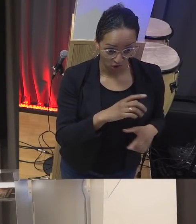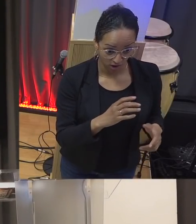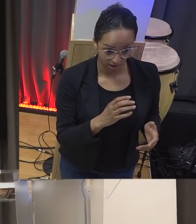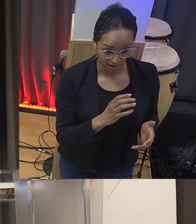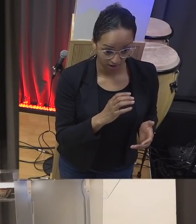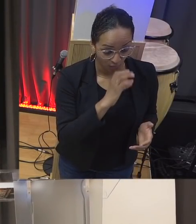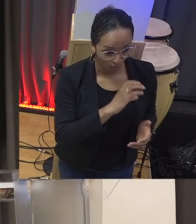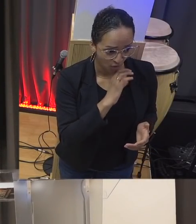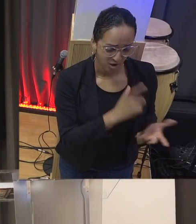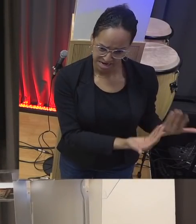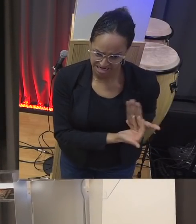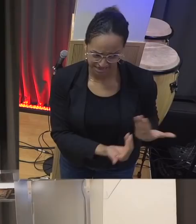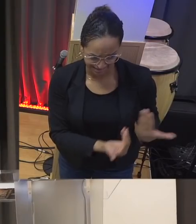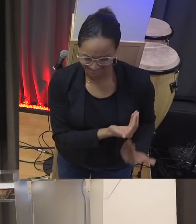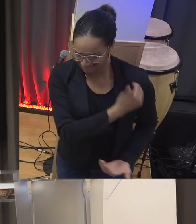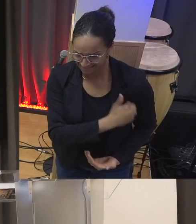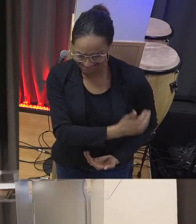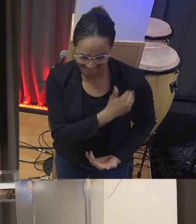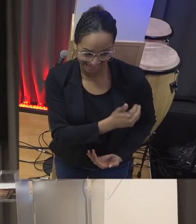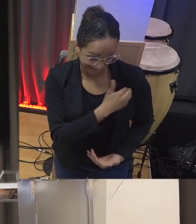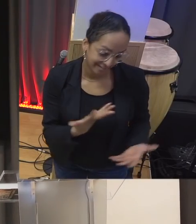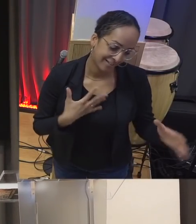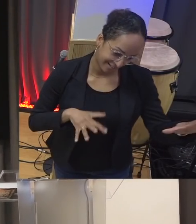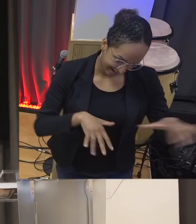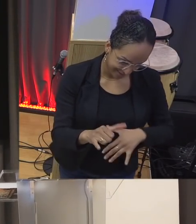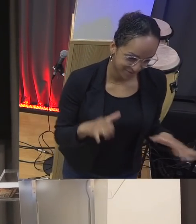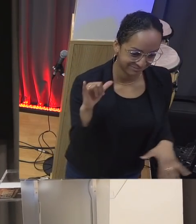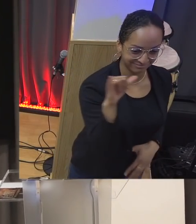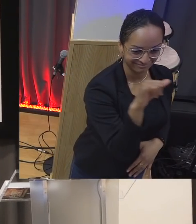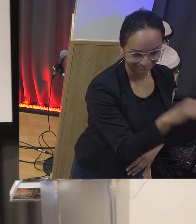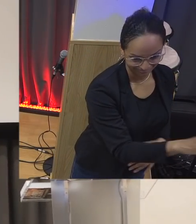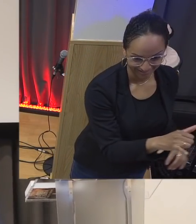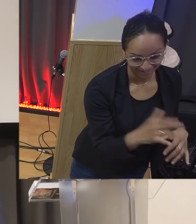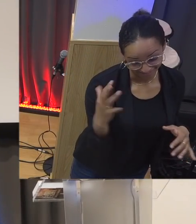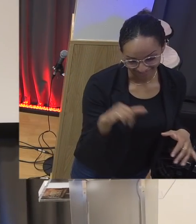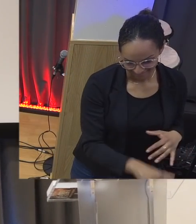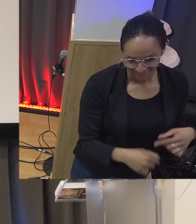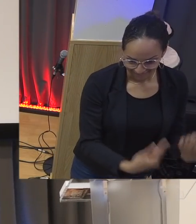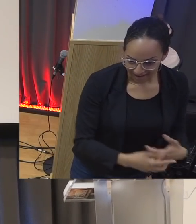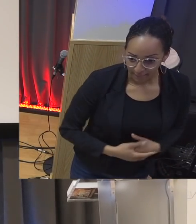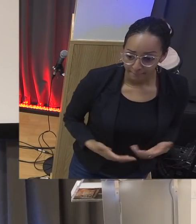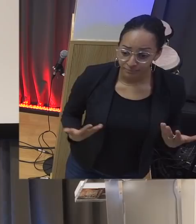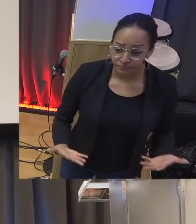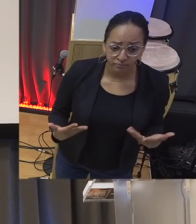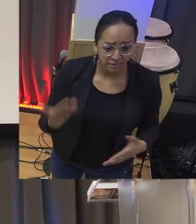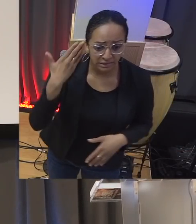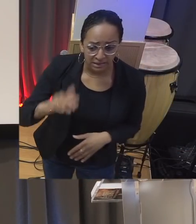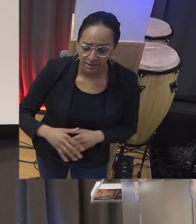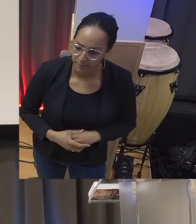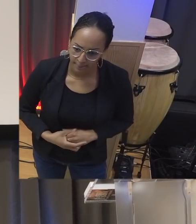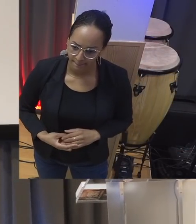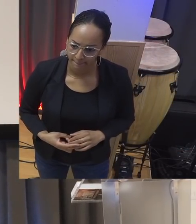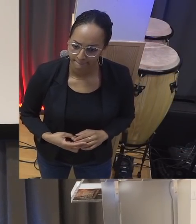tête, qui me demande de venir, donc je serai chez lui dans 15 jours, puisqu'on a une réalité aujourd'hui, c'est que l'Afrique est en train